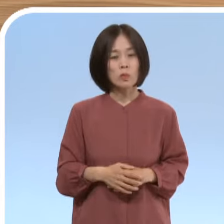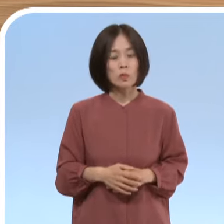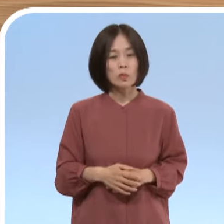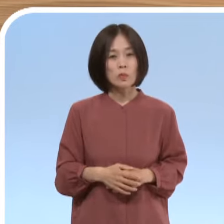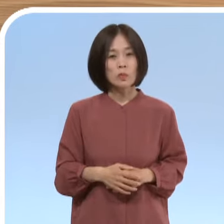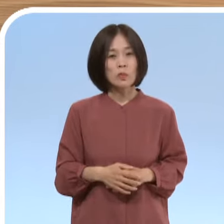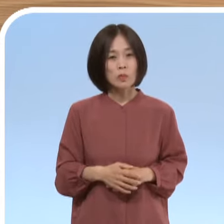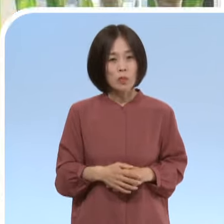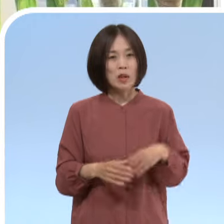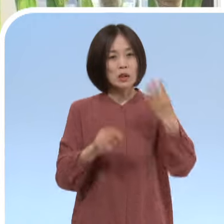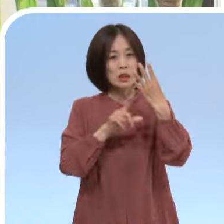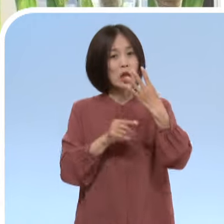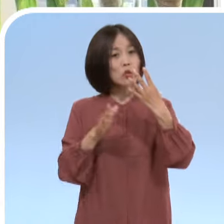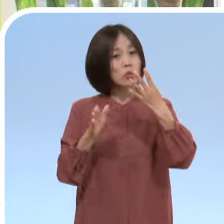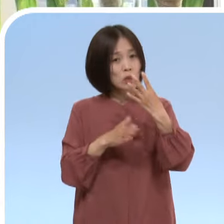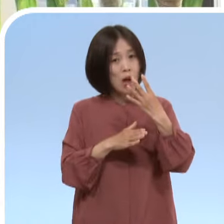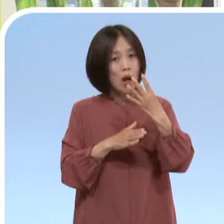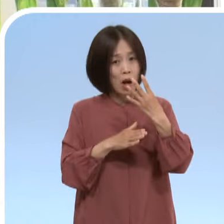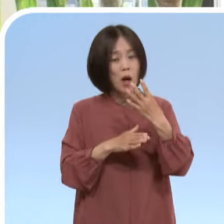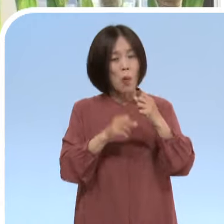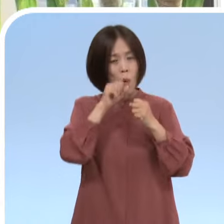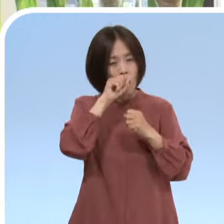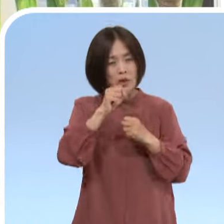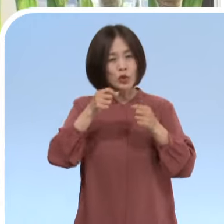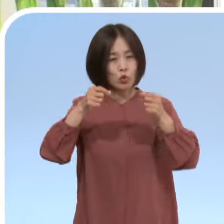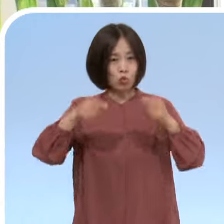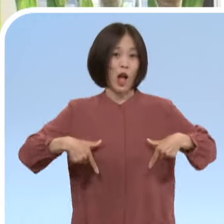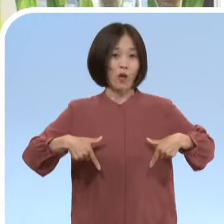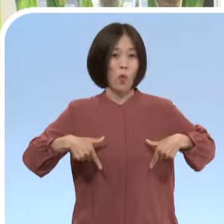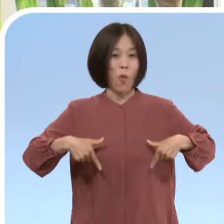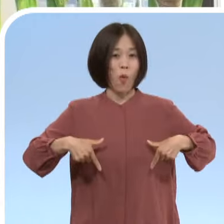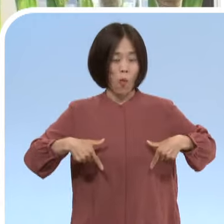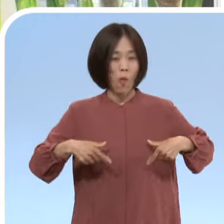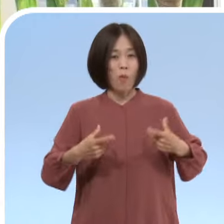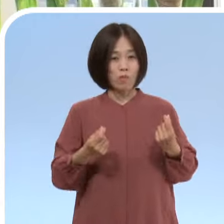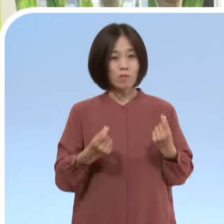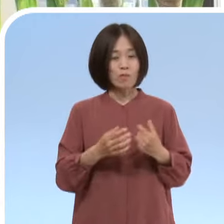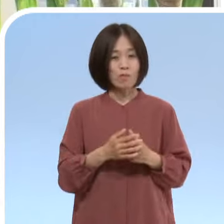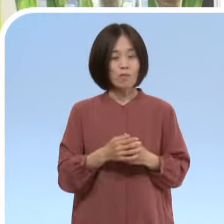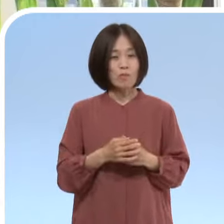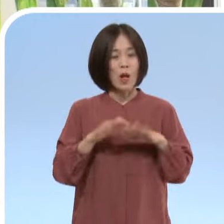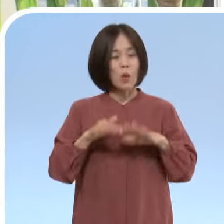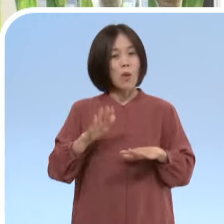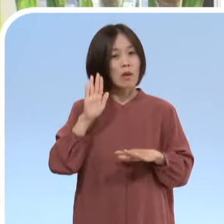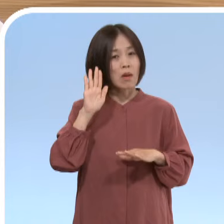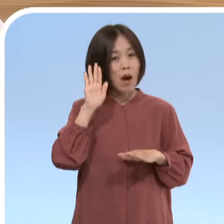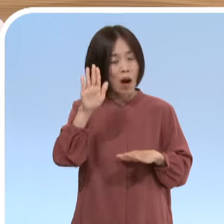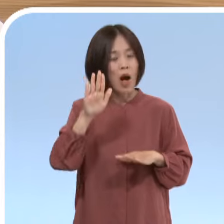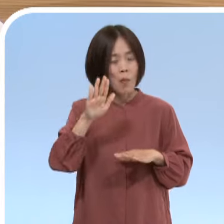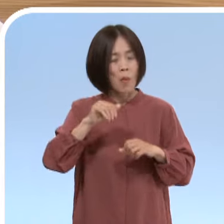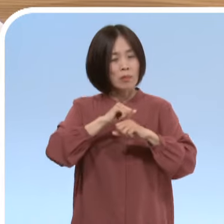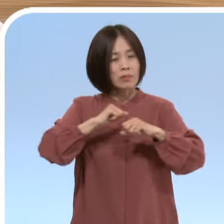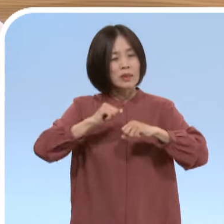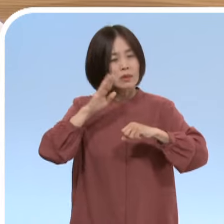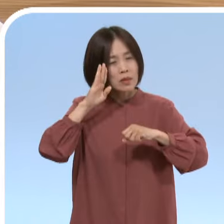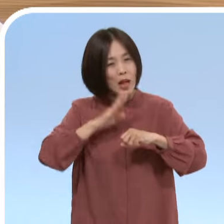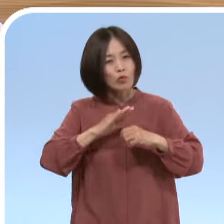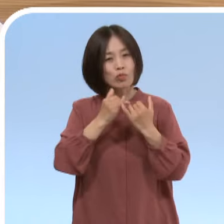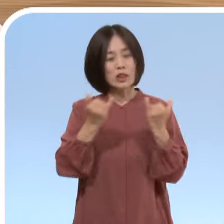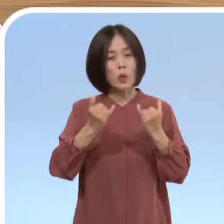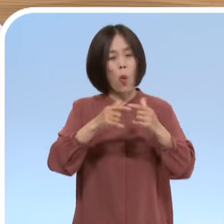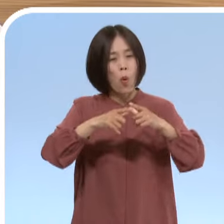。 この4月からね、はい、なんかいいスタート切れたなとも思いましたので、これからの生きやすく